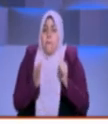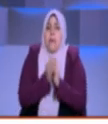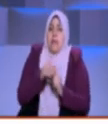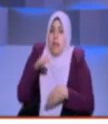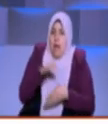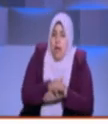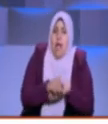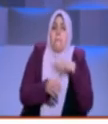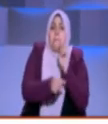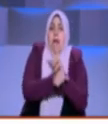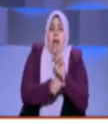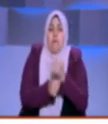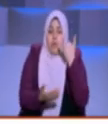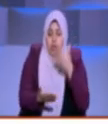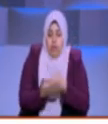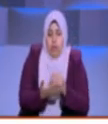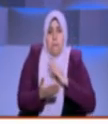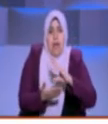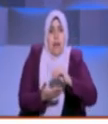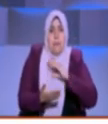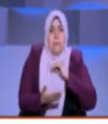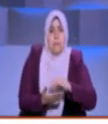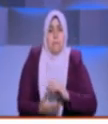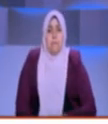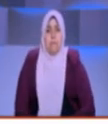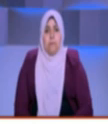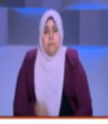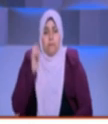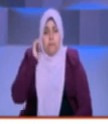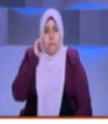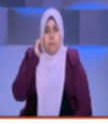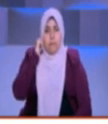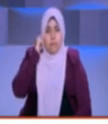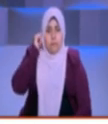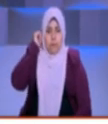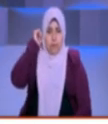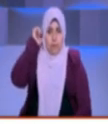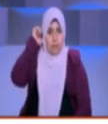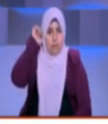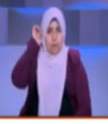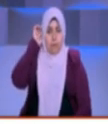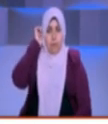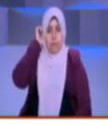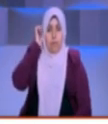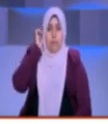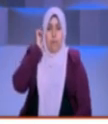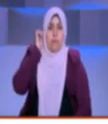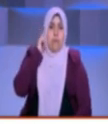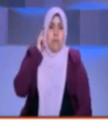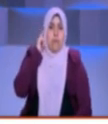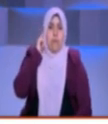يحن بعد، وأن هناك إذا كان هناك تأخر شيئا ما، إلا أن الرئيس ماكرون وحكومته الحقيقة بيحاولون